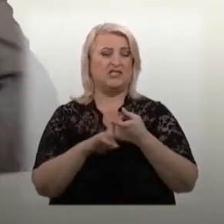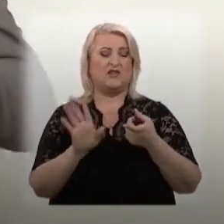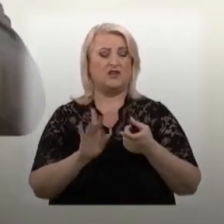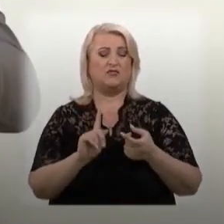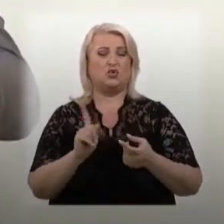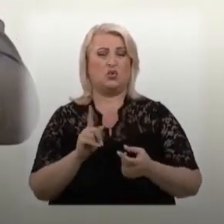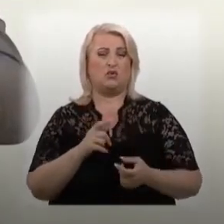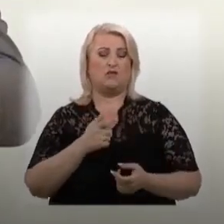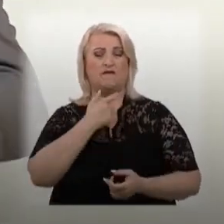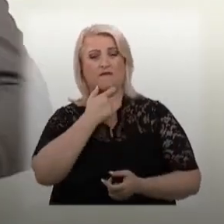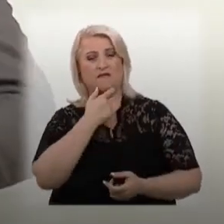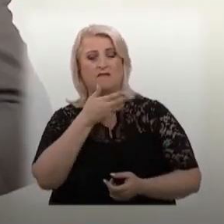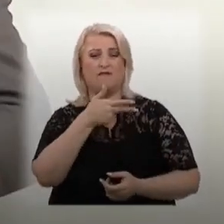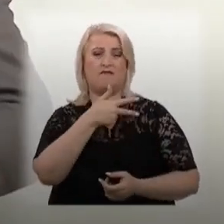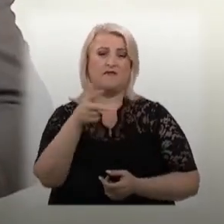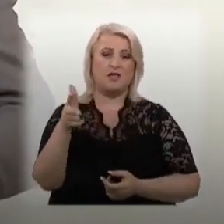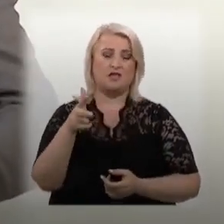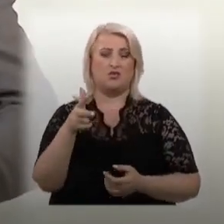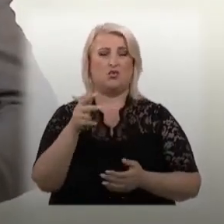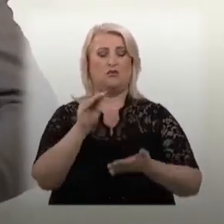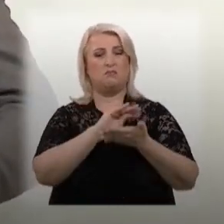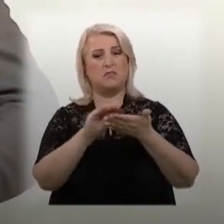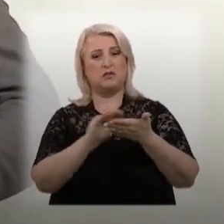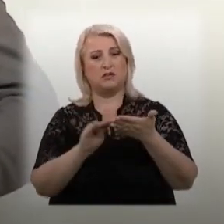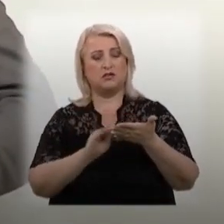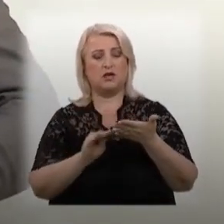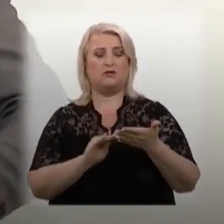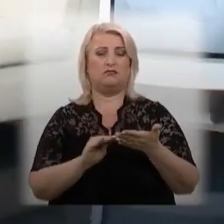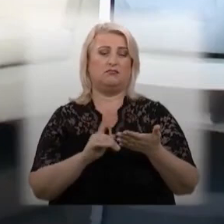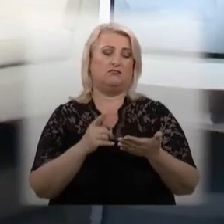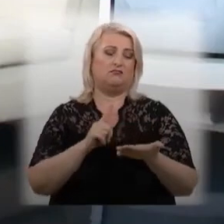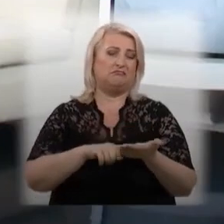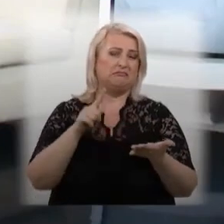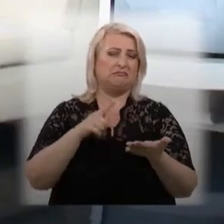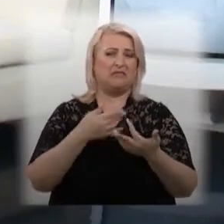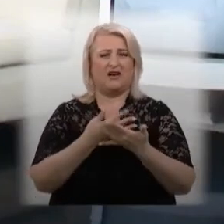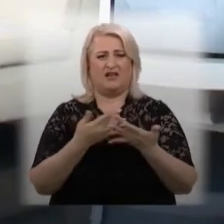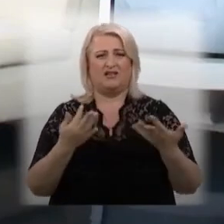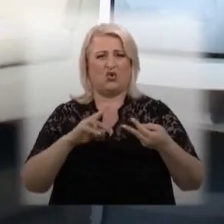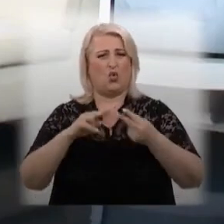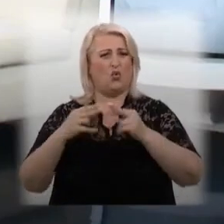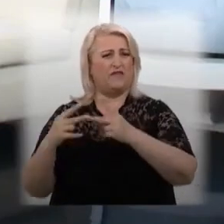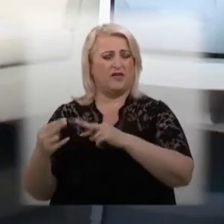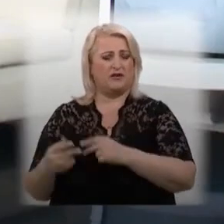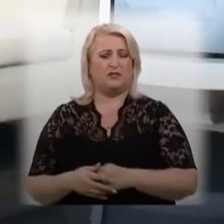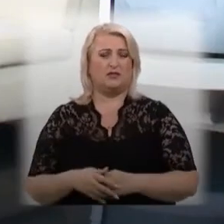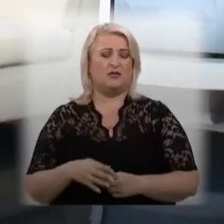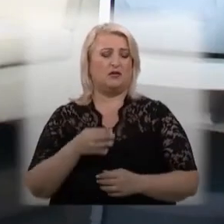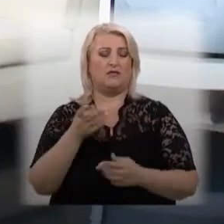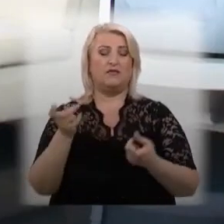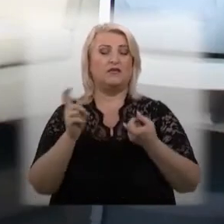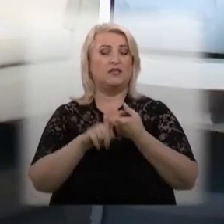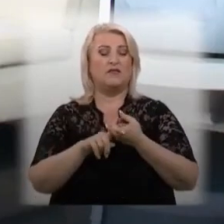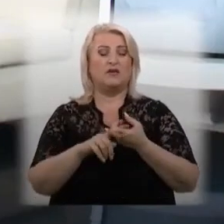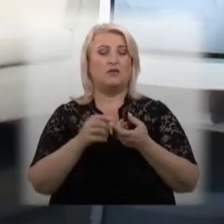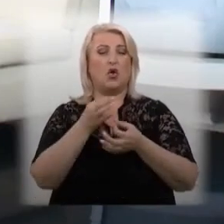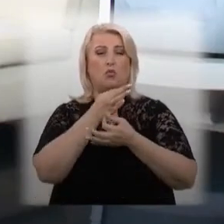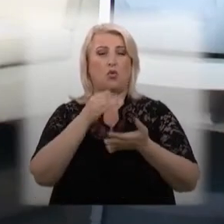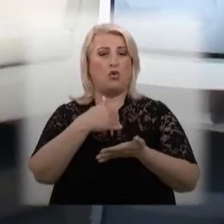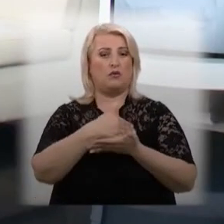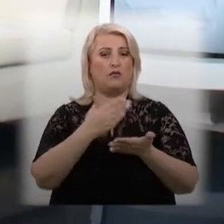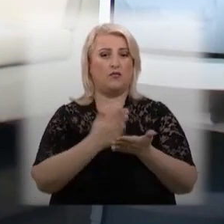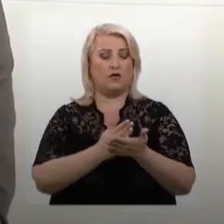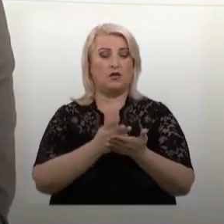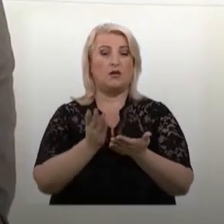luăm vizualizări de video mesaje verdictul spre site conversii indiferent de instrument până la urmă tu plătești